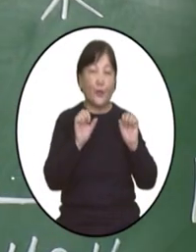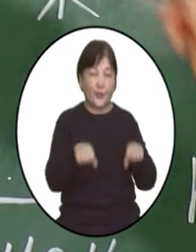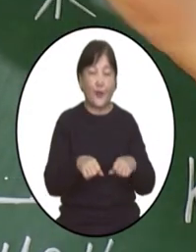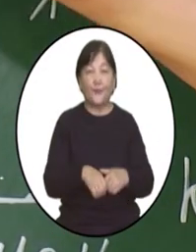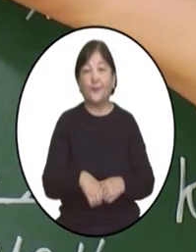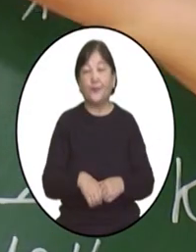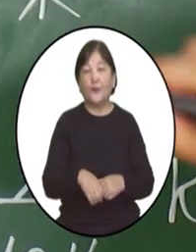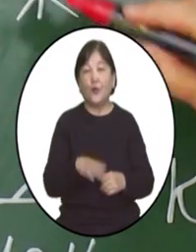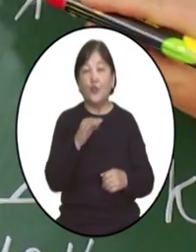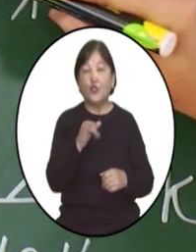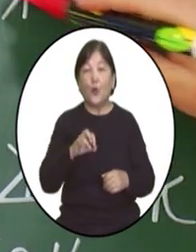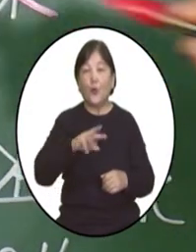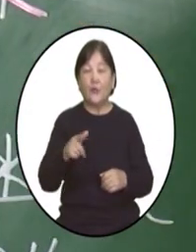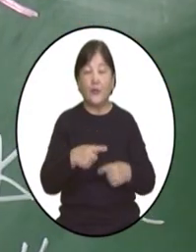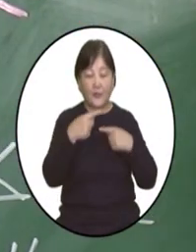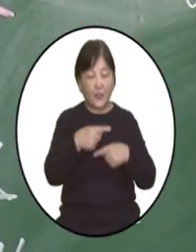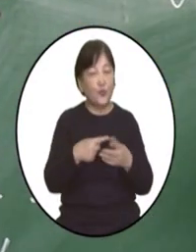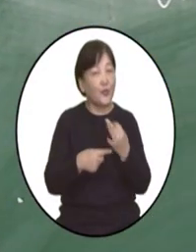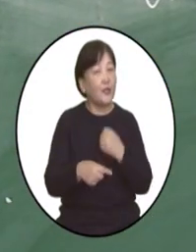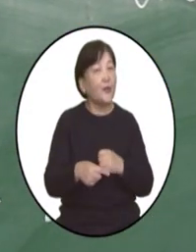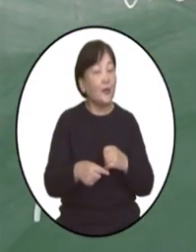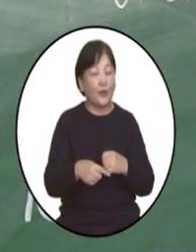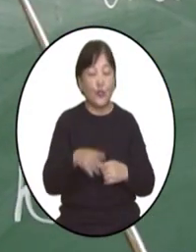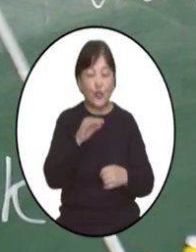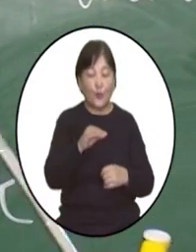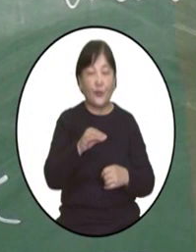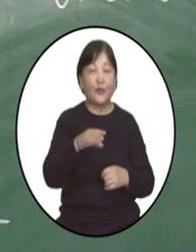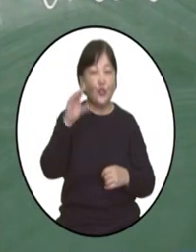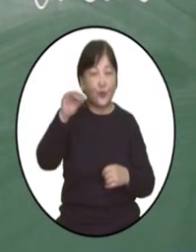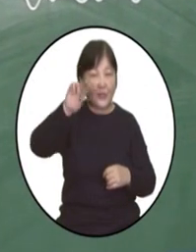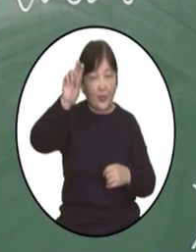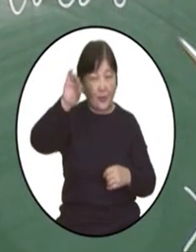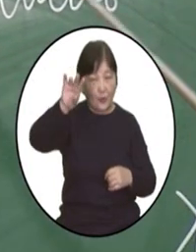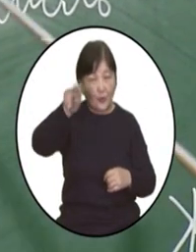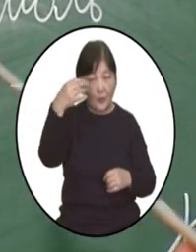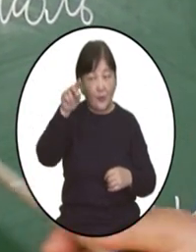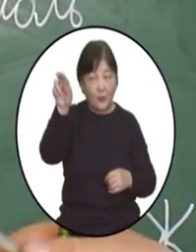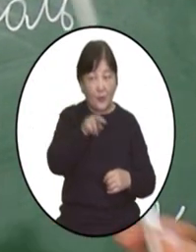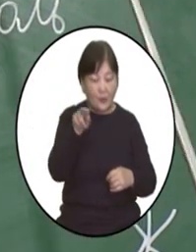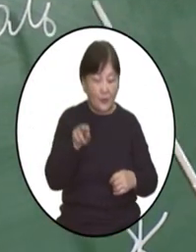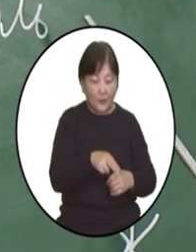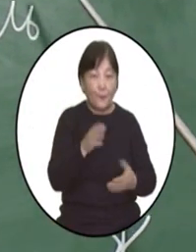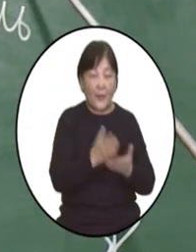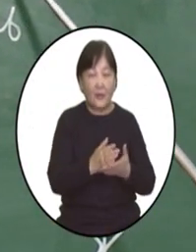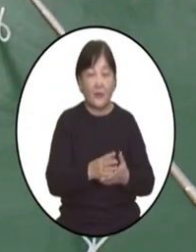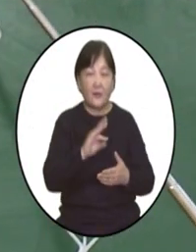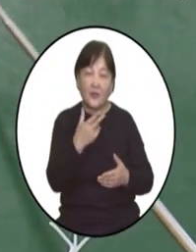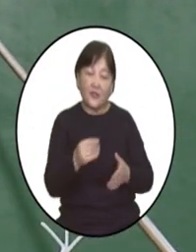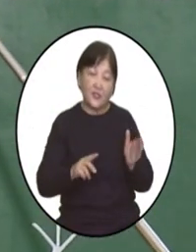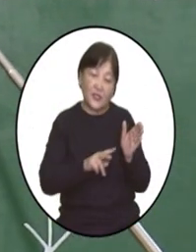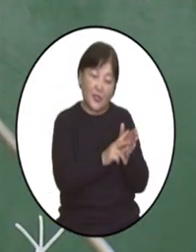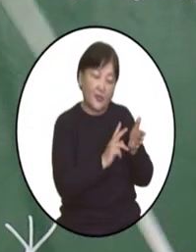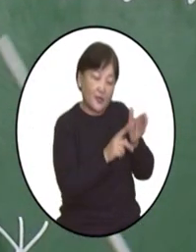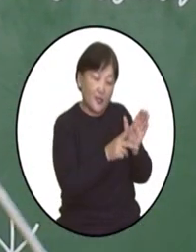эндээс жоул жоул тагаар хураагдах нь. Одоо энэ нэгжийг